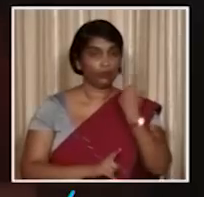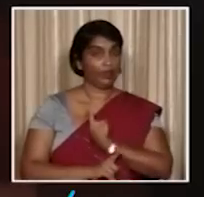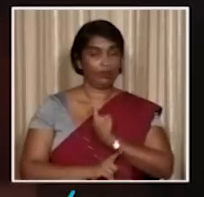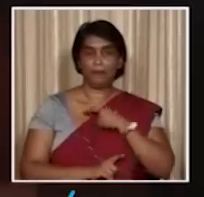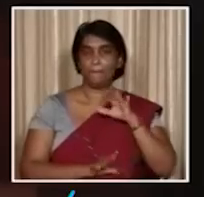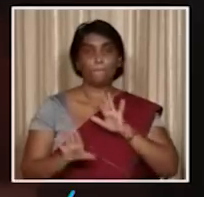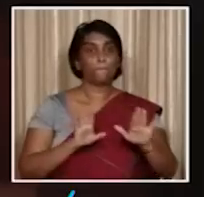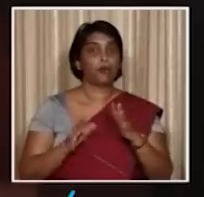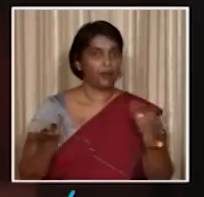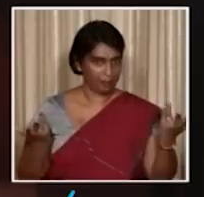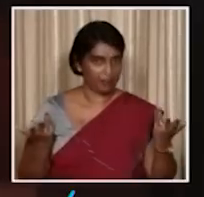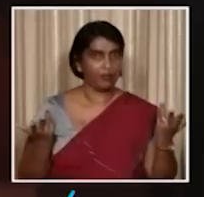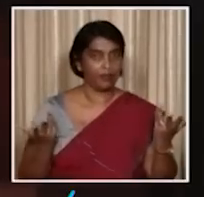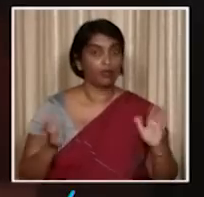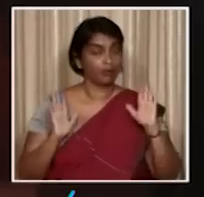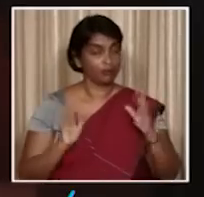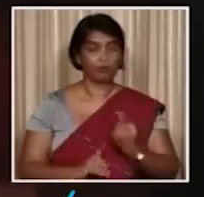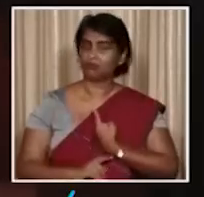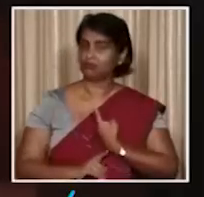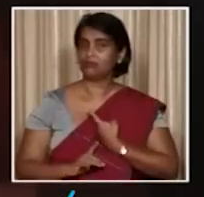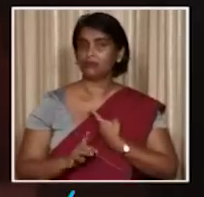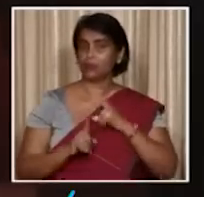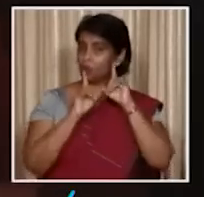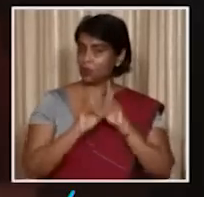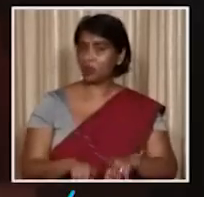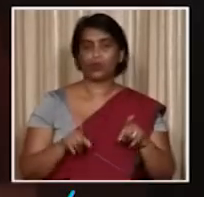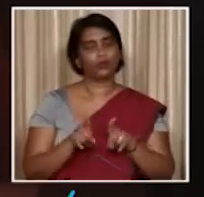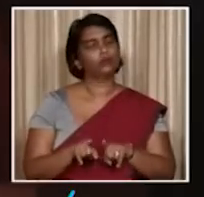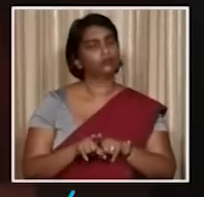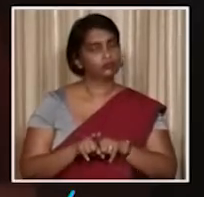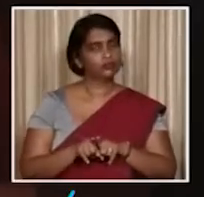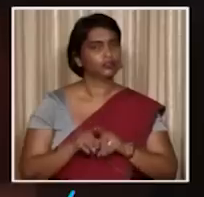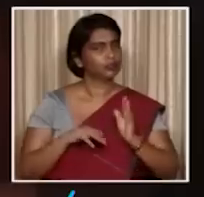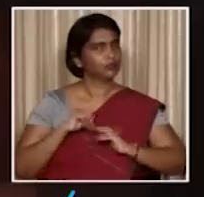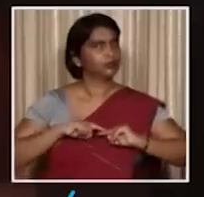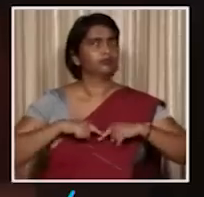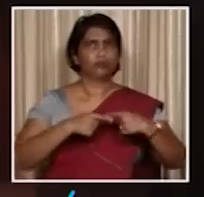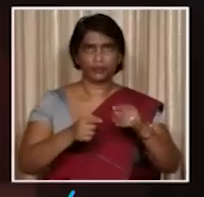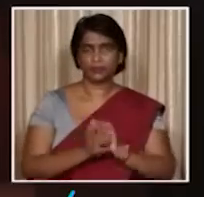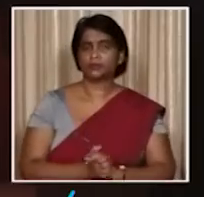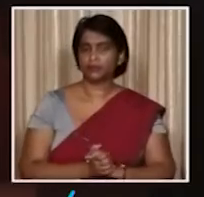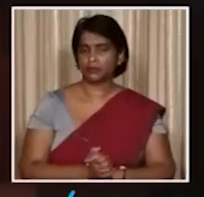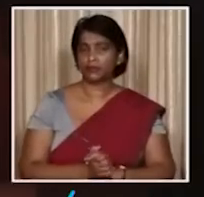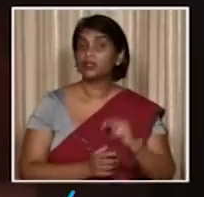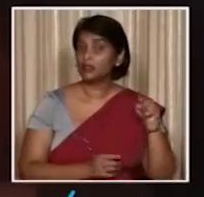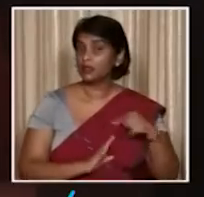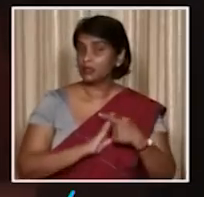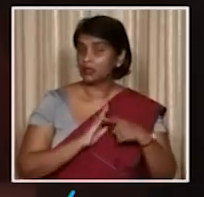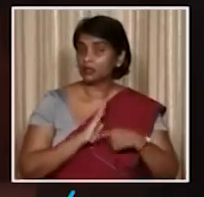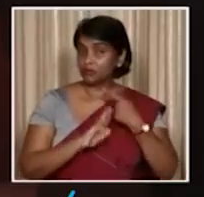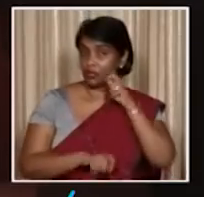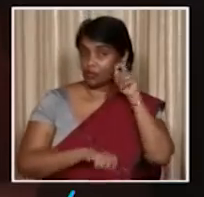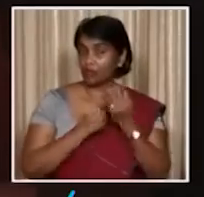එහෙම තියෙන්න බැහැනේ. හැබැයි ඒකාධිපති ආකාරයට තමයි මේ ක්‍රමවේදයේ ක්‍රියාත්මක වෙන්නේ. මේ රටේ